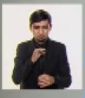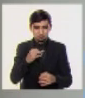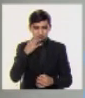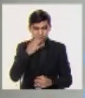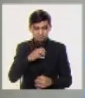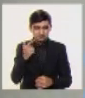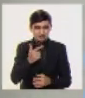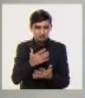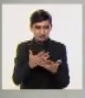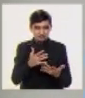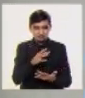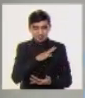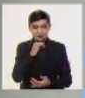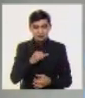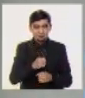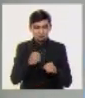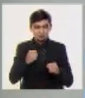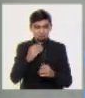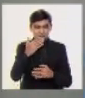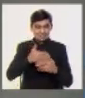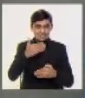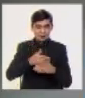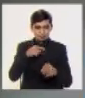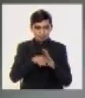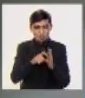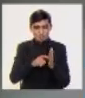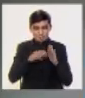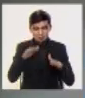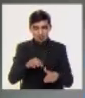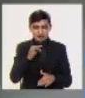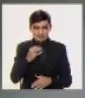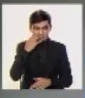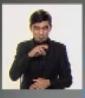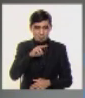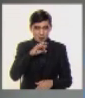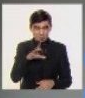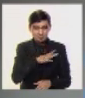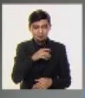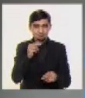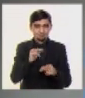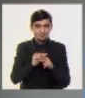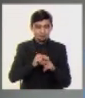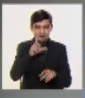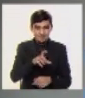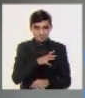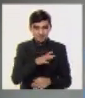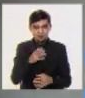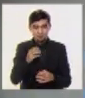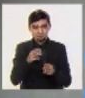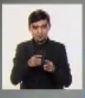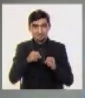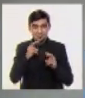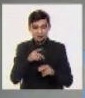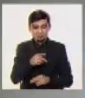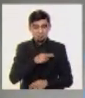несколько сотен градусов. Хлопком разрушила стену одного из помещений. От воздействия горячего пара слесарь по ремонту оборудования топливоподачи